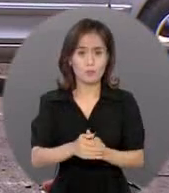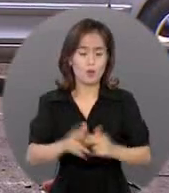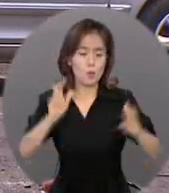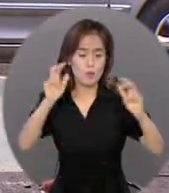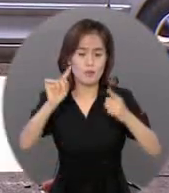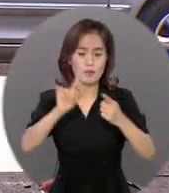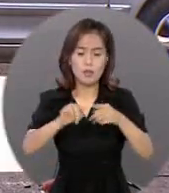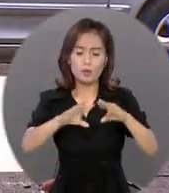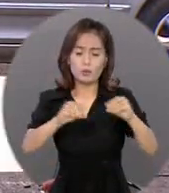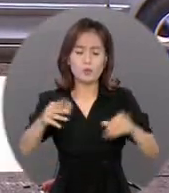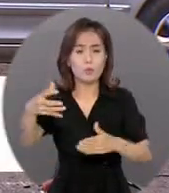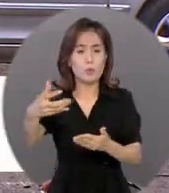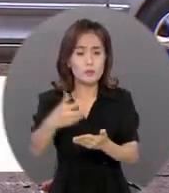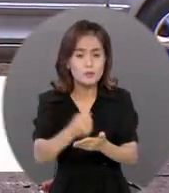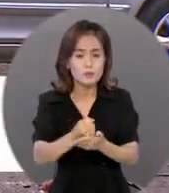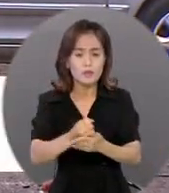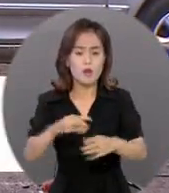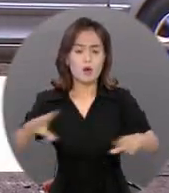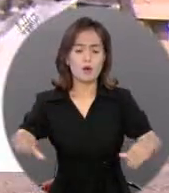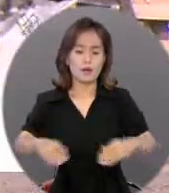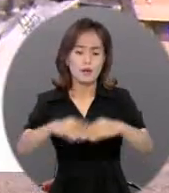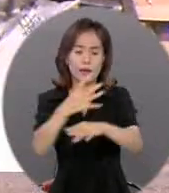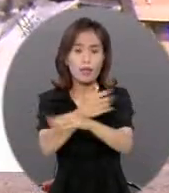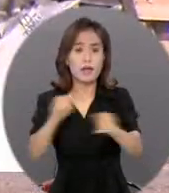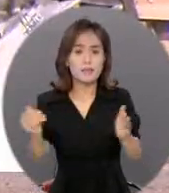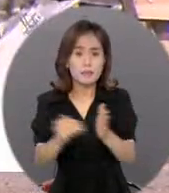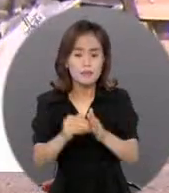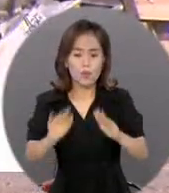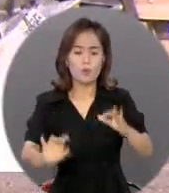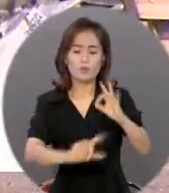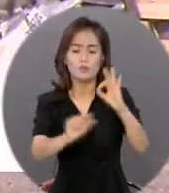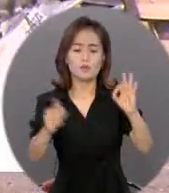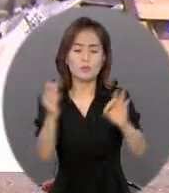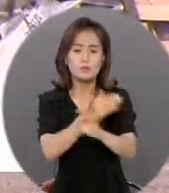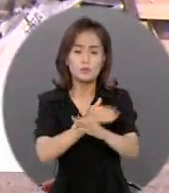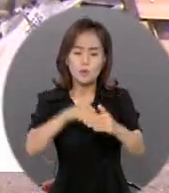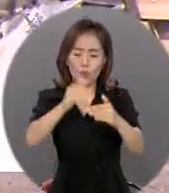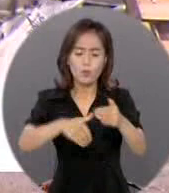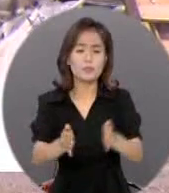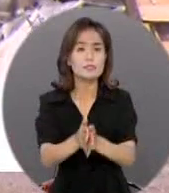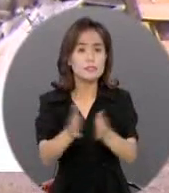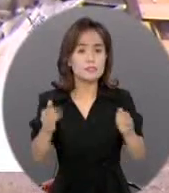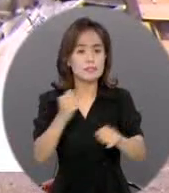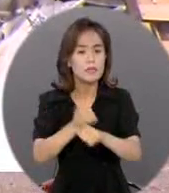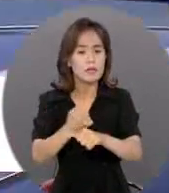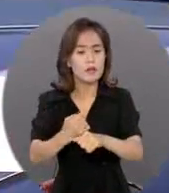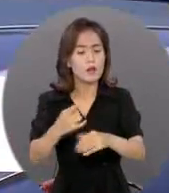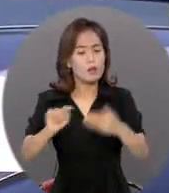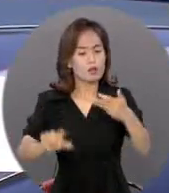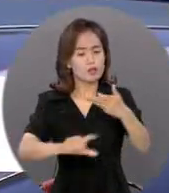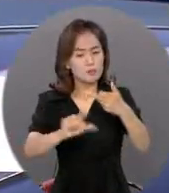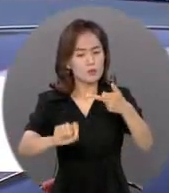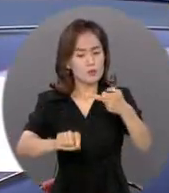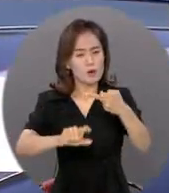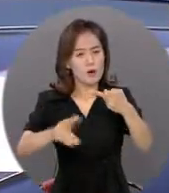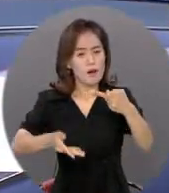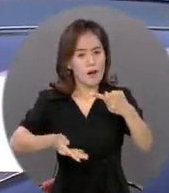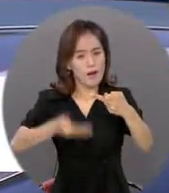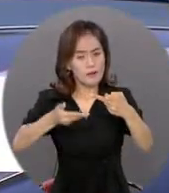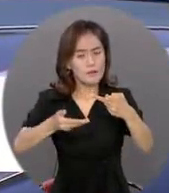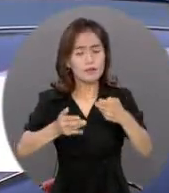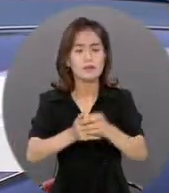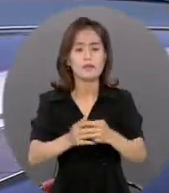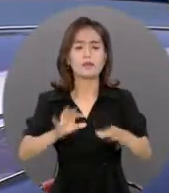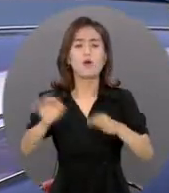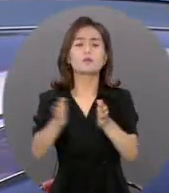업체 측은 토지 소유주와 임대차 계약을 마치고 오는 10월부터 시설 공사에 들어가 이르면 연내에 본격적인 영업을